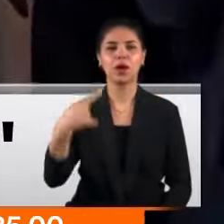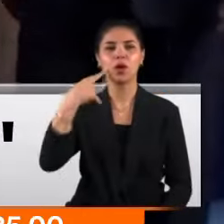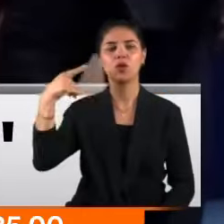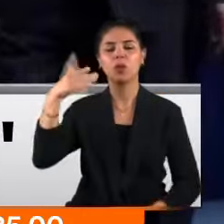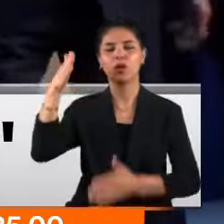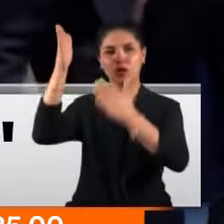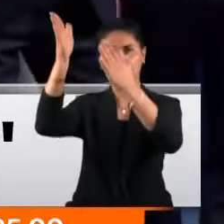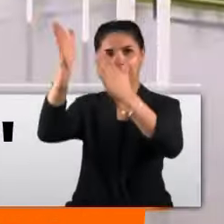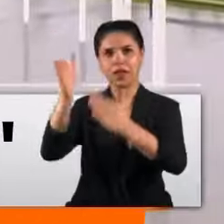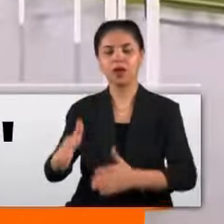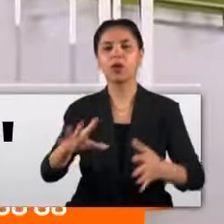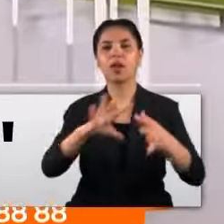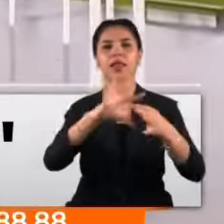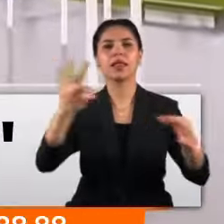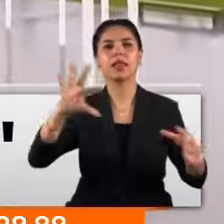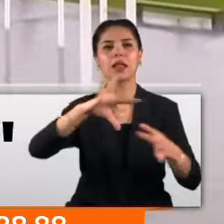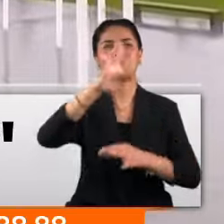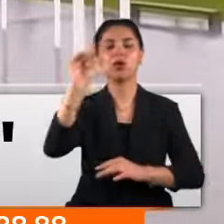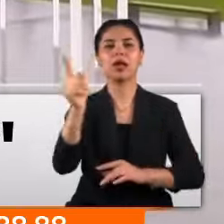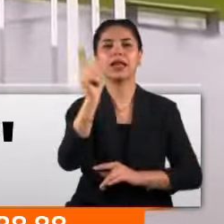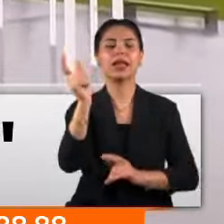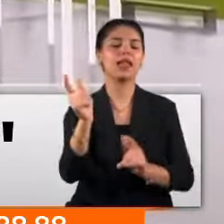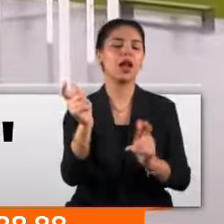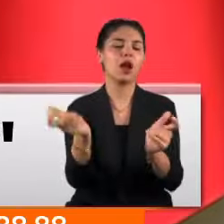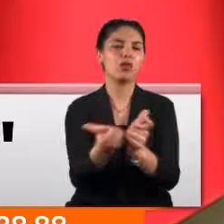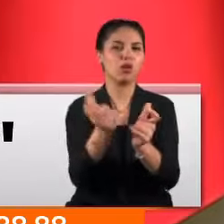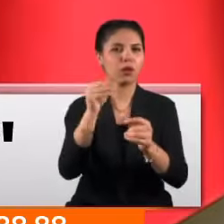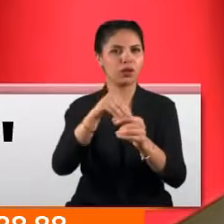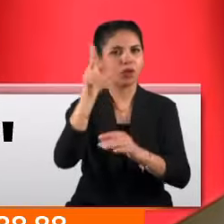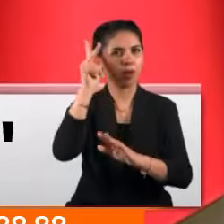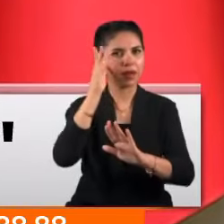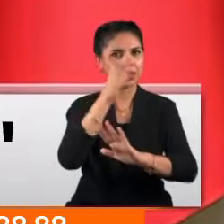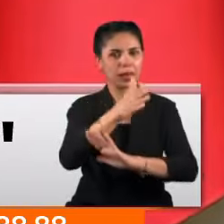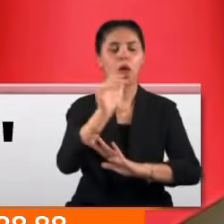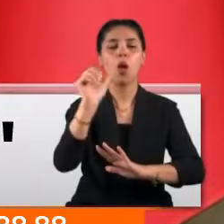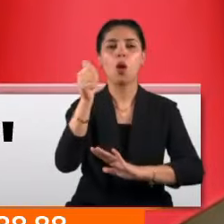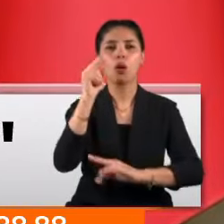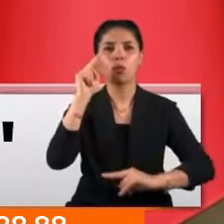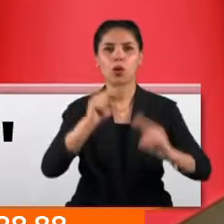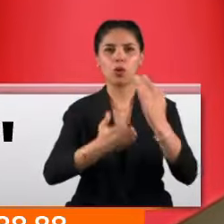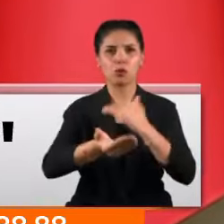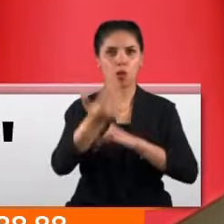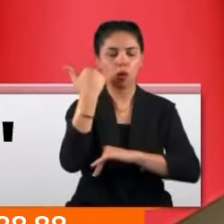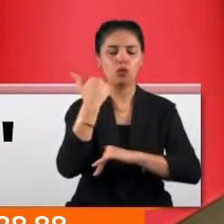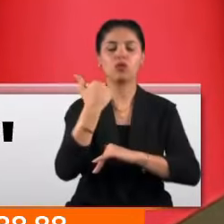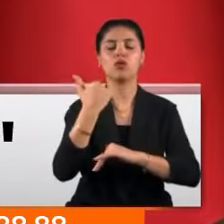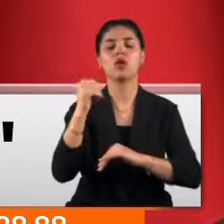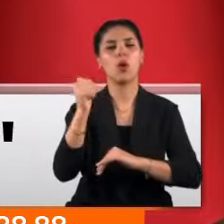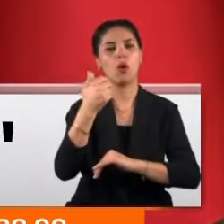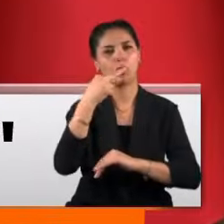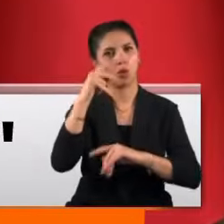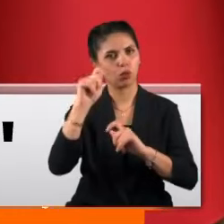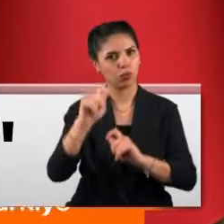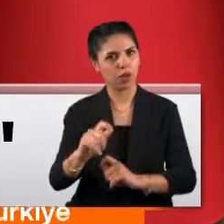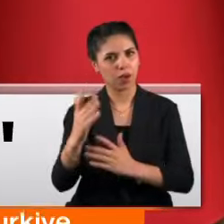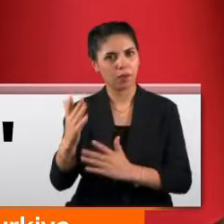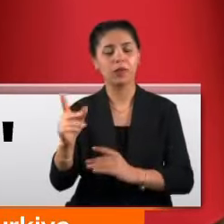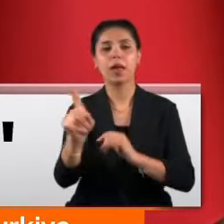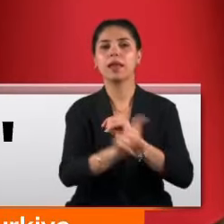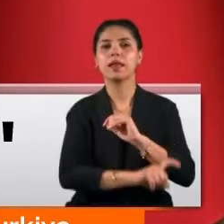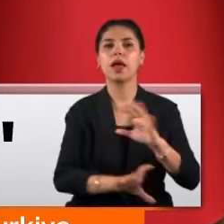Cumhurbaşkanı Erdoğan, NATO Liderler Zirvesi için Washington'a gitti. Kritik ziyaret öncesi önemli mesajlar verdi. Terör